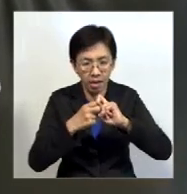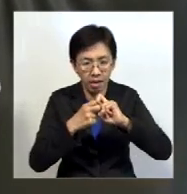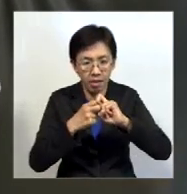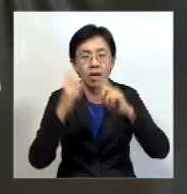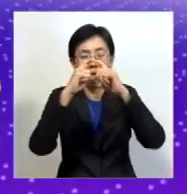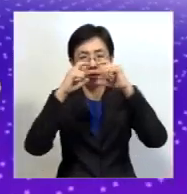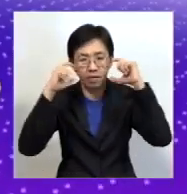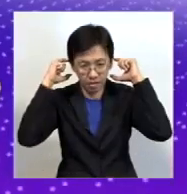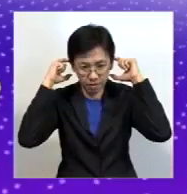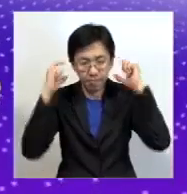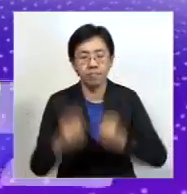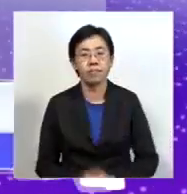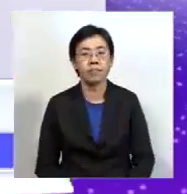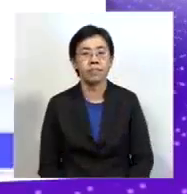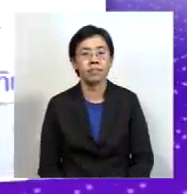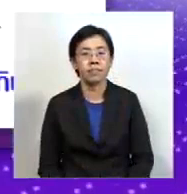หน้ากากนะ